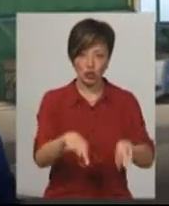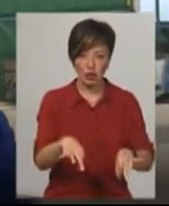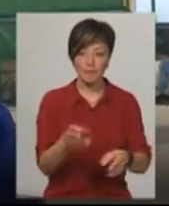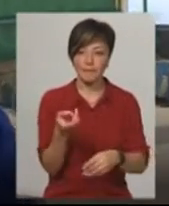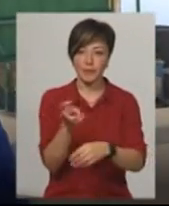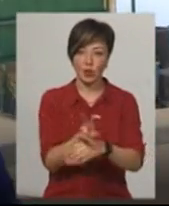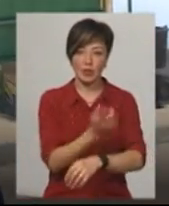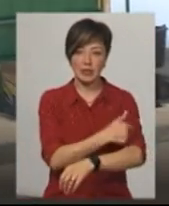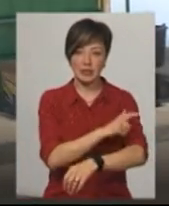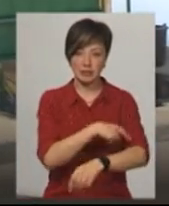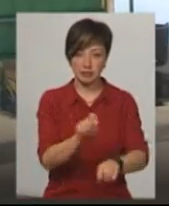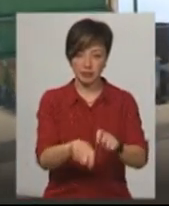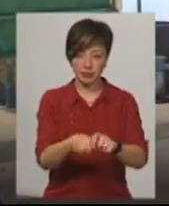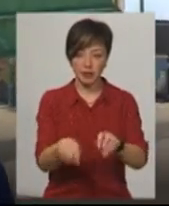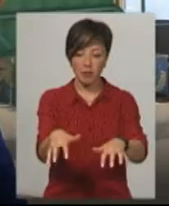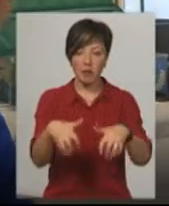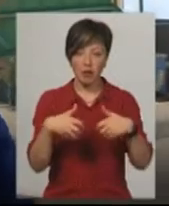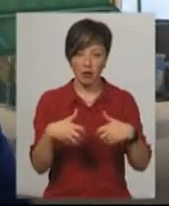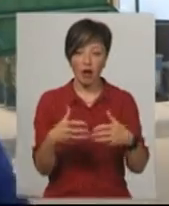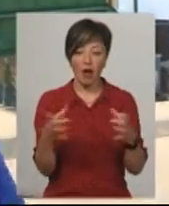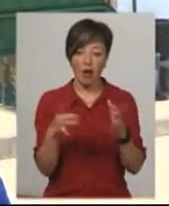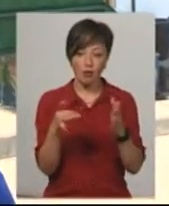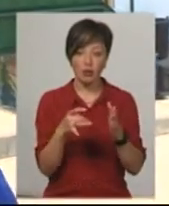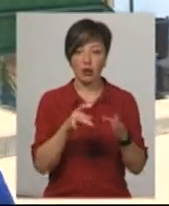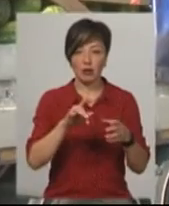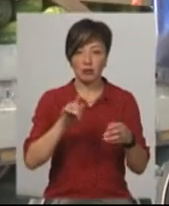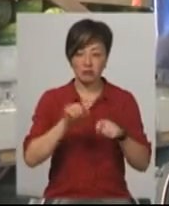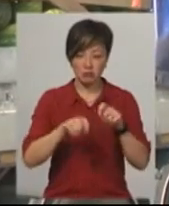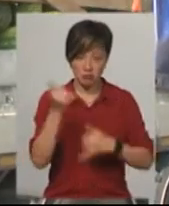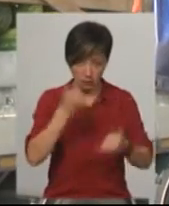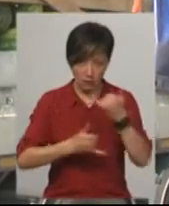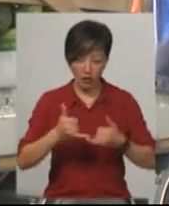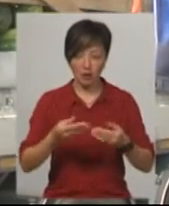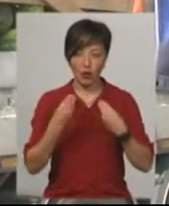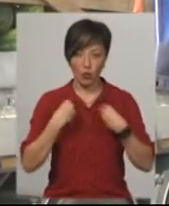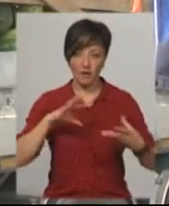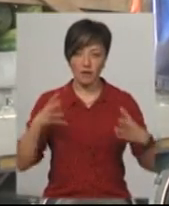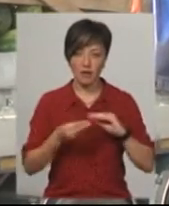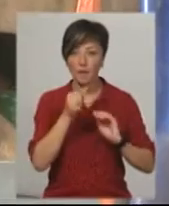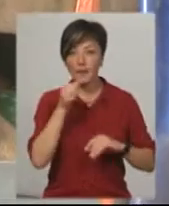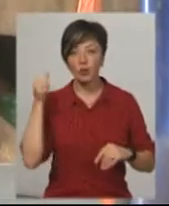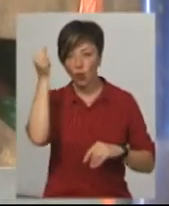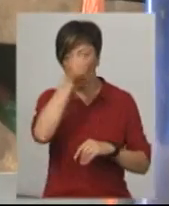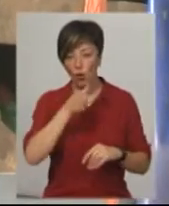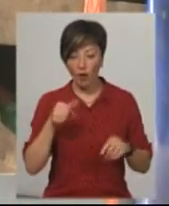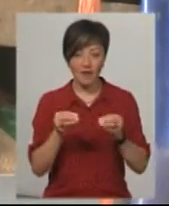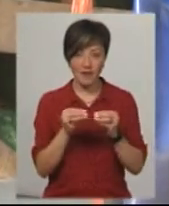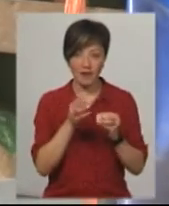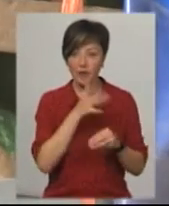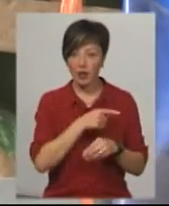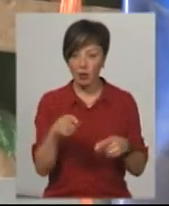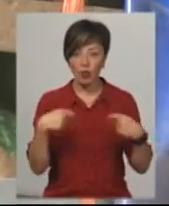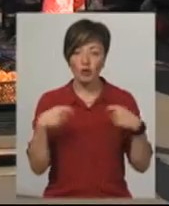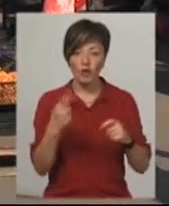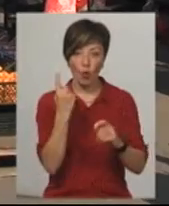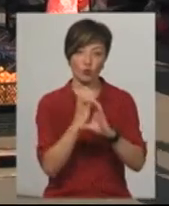санпідінстанція, відбирають нас кавун, роблять проби і приносять нам висновок. Минулого року у цей самий період на цій торговій точці